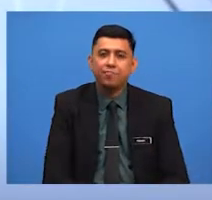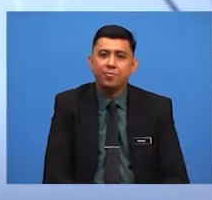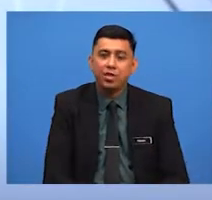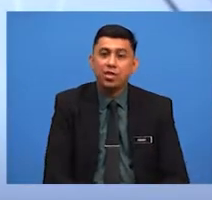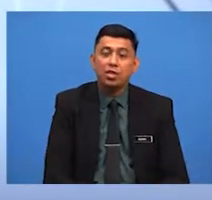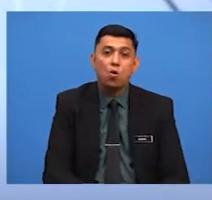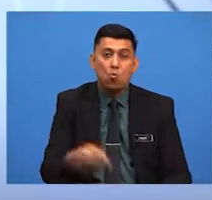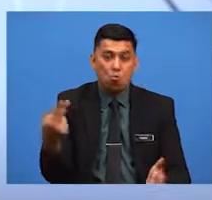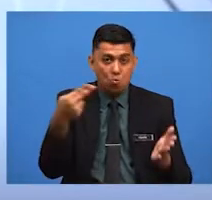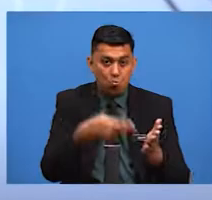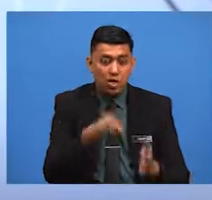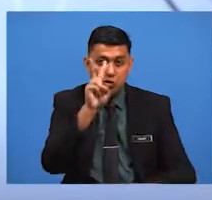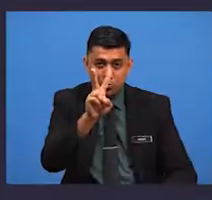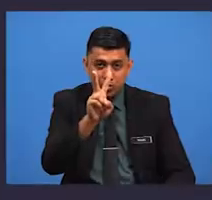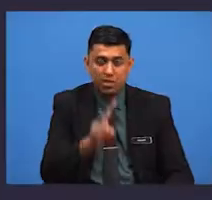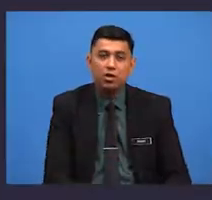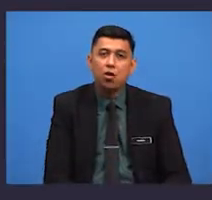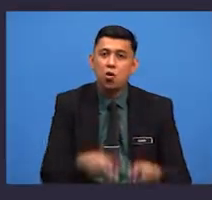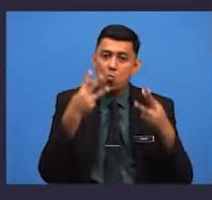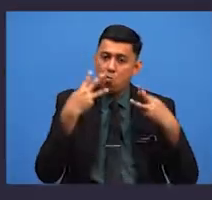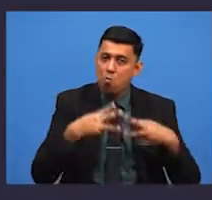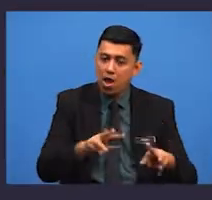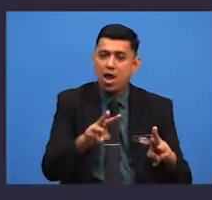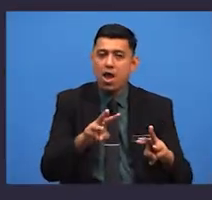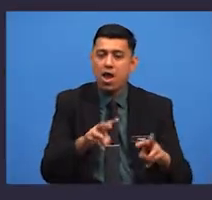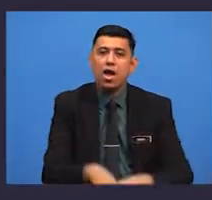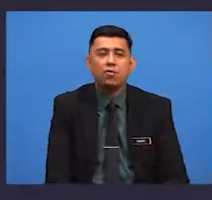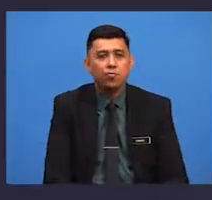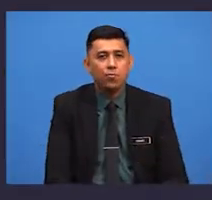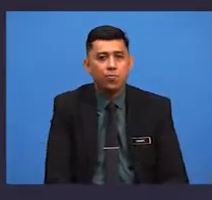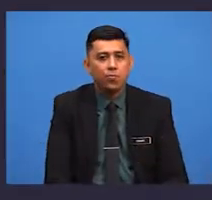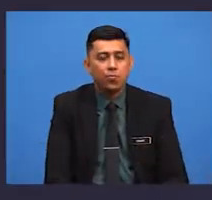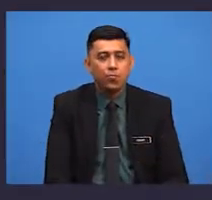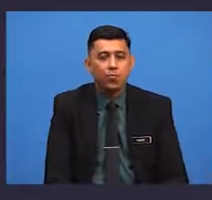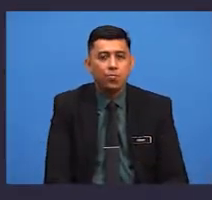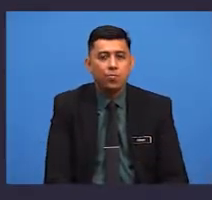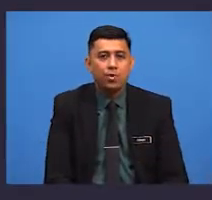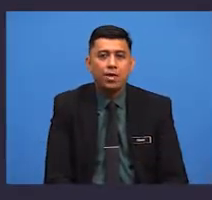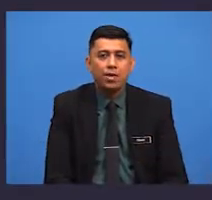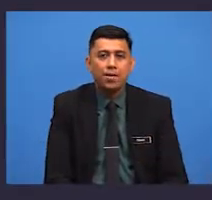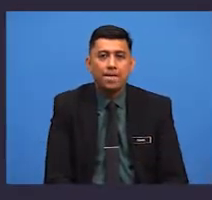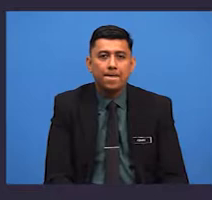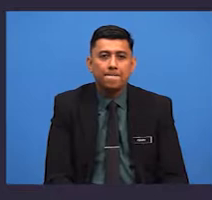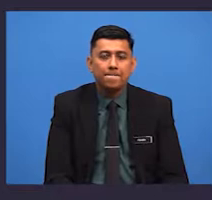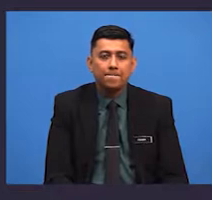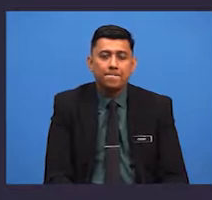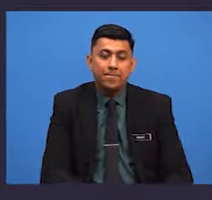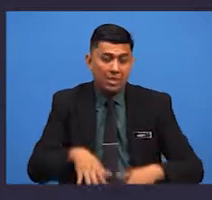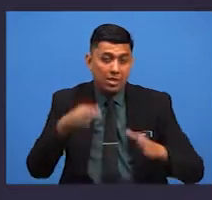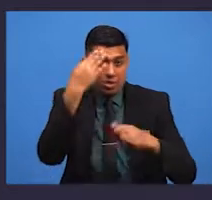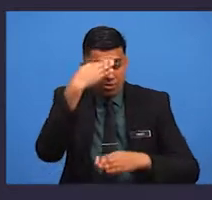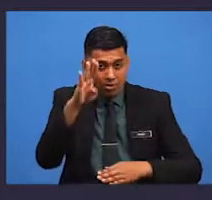kawalan ulangan yang kedua adalah struktur kawalan ulangan selagi while.